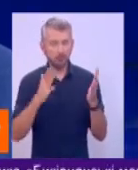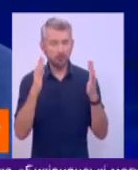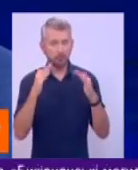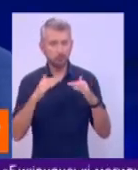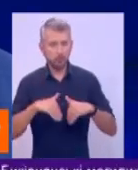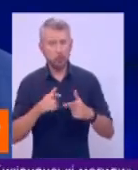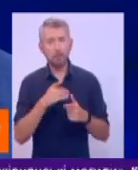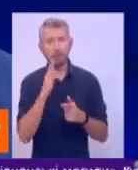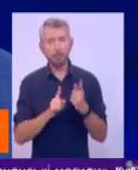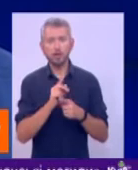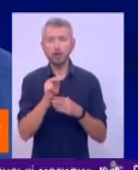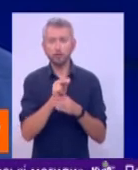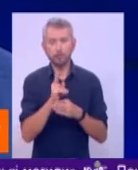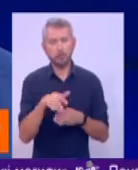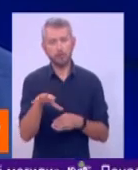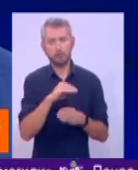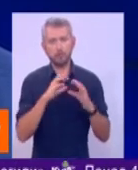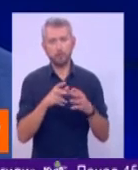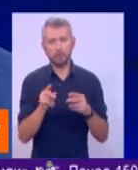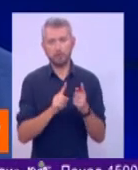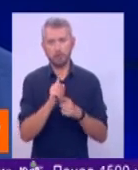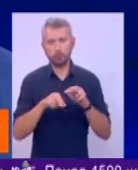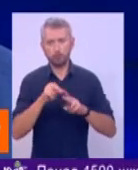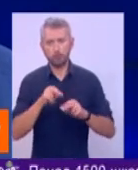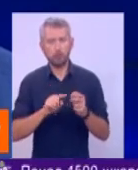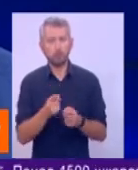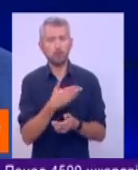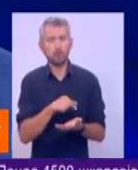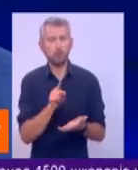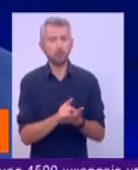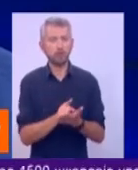будут реконструироваться, как во всем мире они реконструируются. Почему мы должны